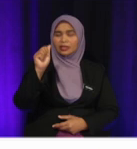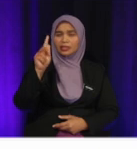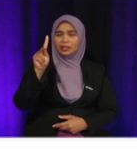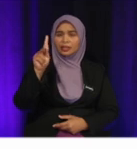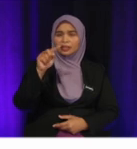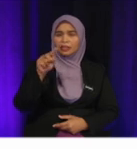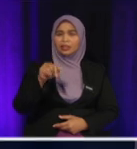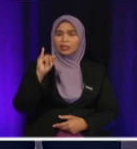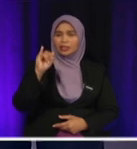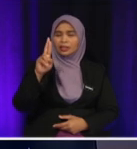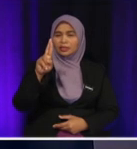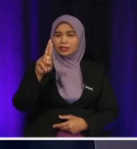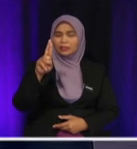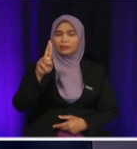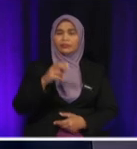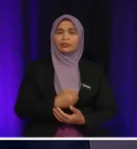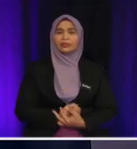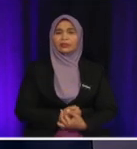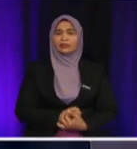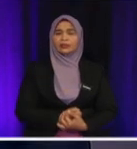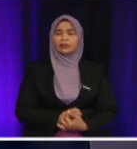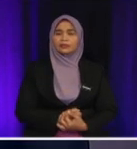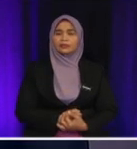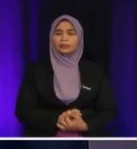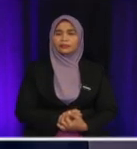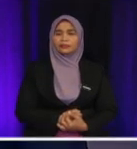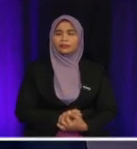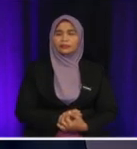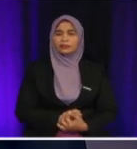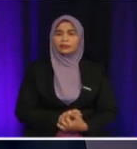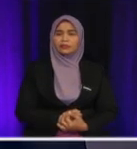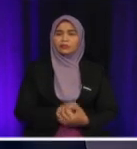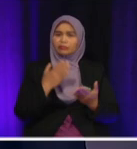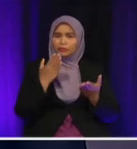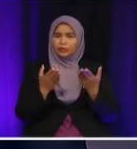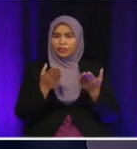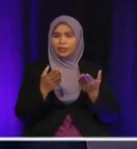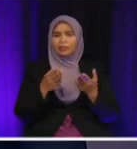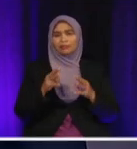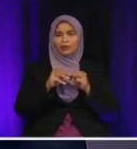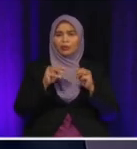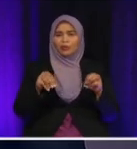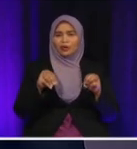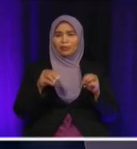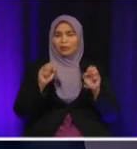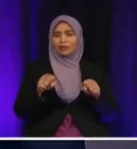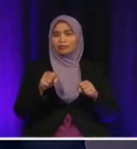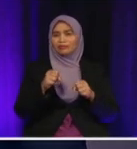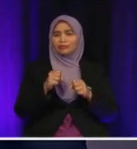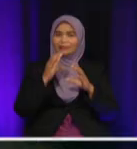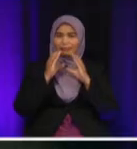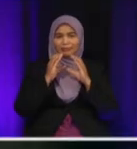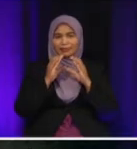ejaannya ta'zir, tapi dalam bahasa Arabnya ta'zir. Okey, mungkin saya nak minta murid-murid sebut, kan? Mungkin boleh sebut sikit, siapa nak